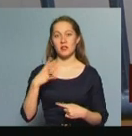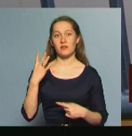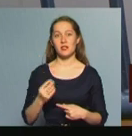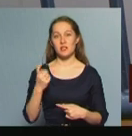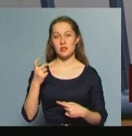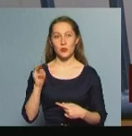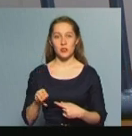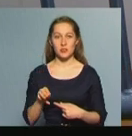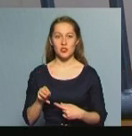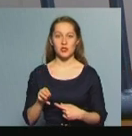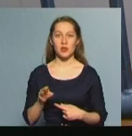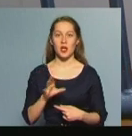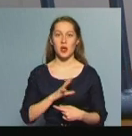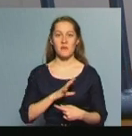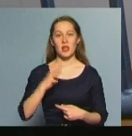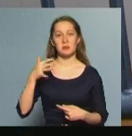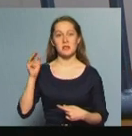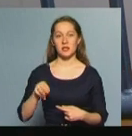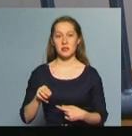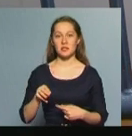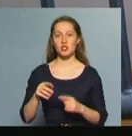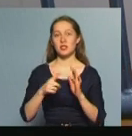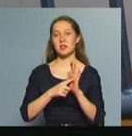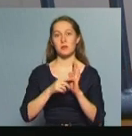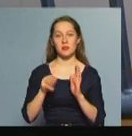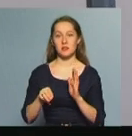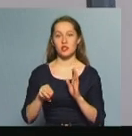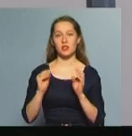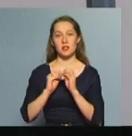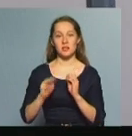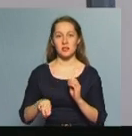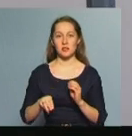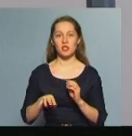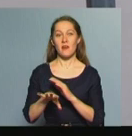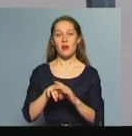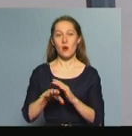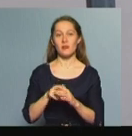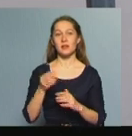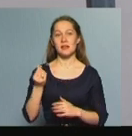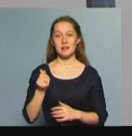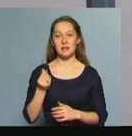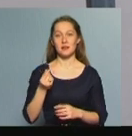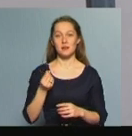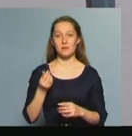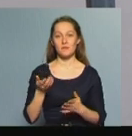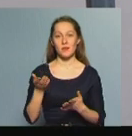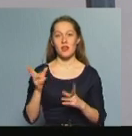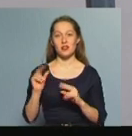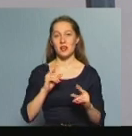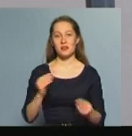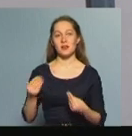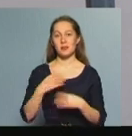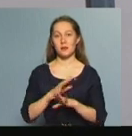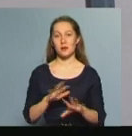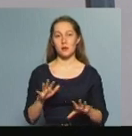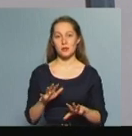тысяч, бывает 50, бывает 7, бывает 10. Ворованные деньги – это пустые деньги. Они ни счастья не приносят,